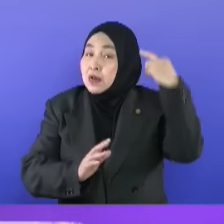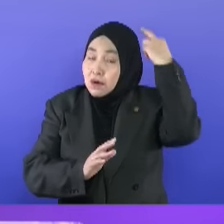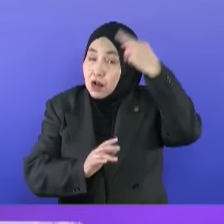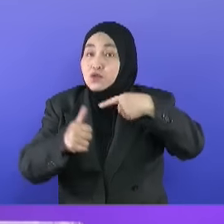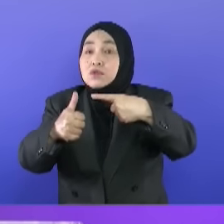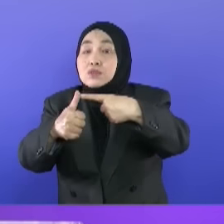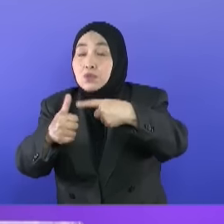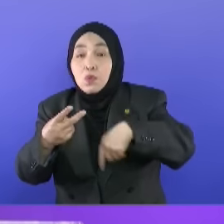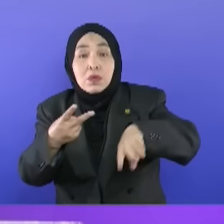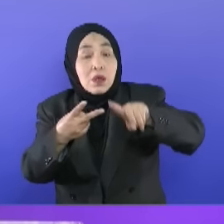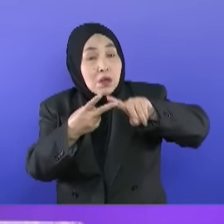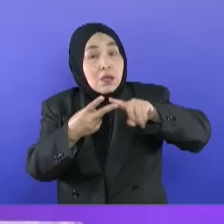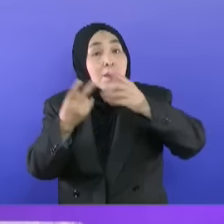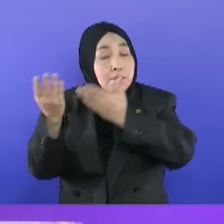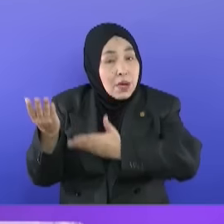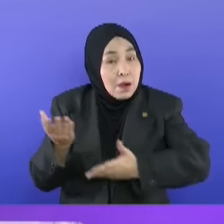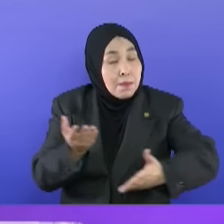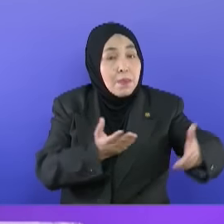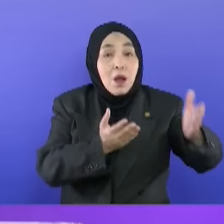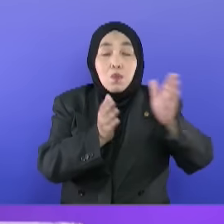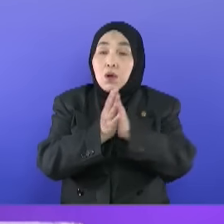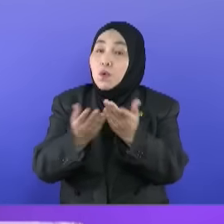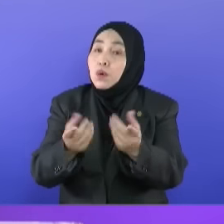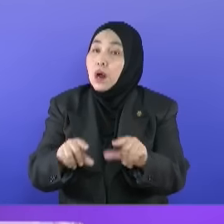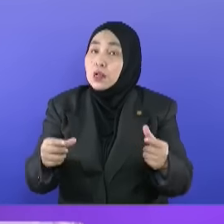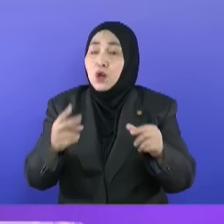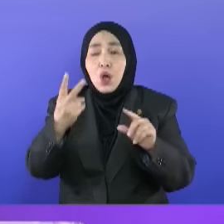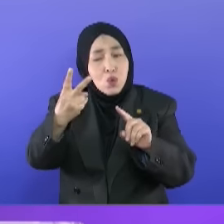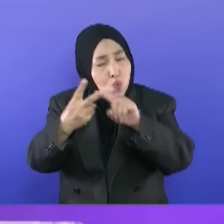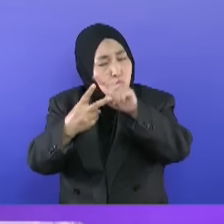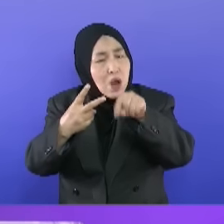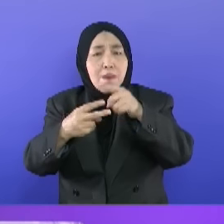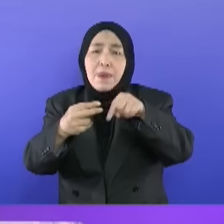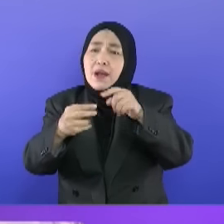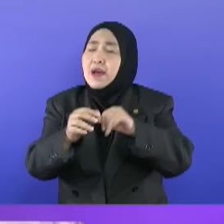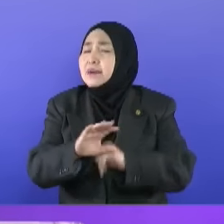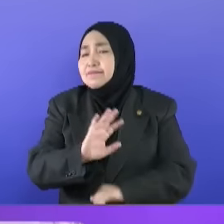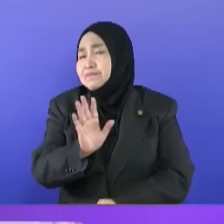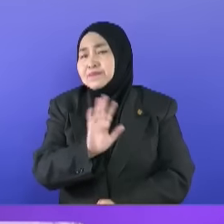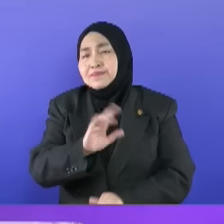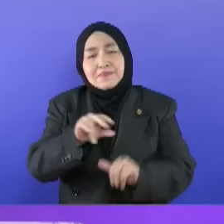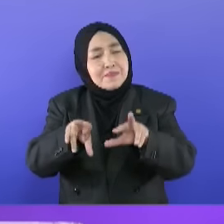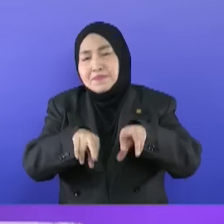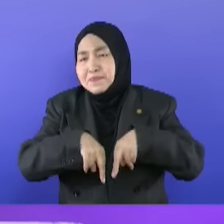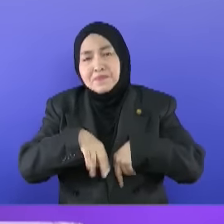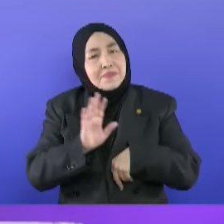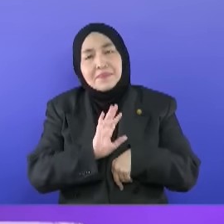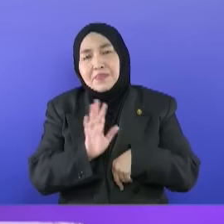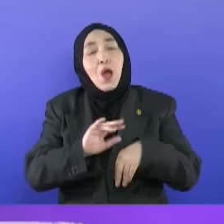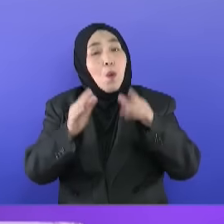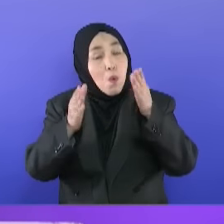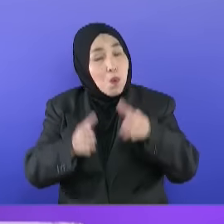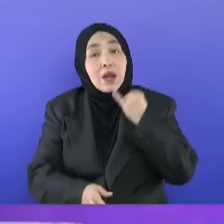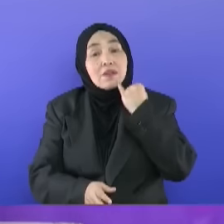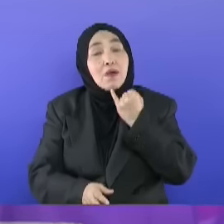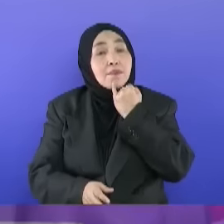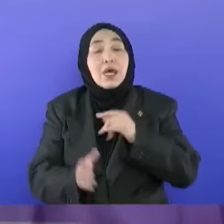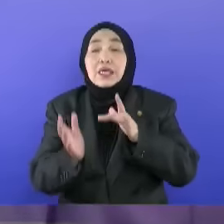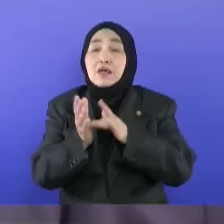Satu yang keduanya membawa risalah al-Quran. Dua perkara ini mereka tidak akan reda ustaz. Ya, orang Yahudi, orang Nasrani, orang